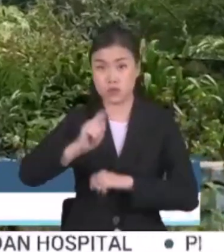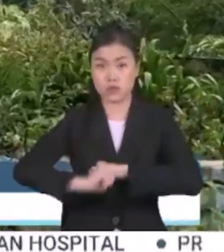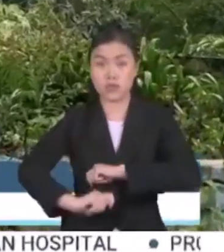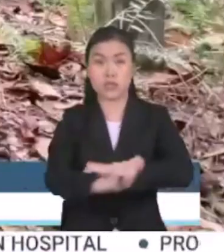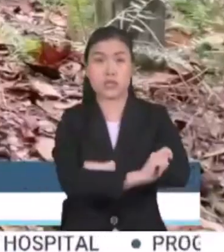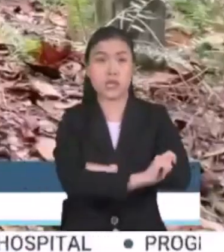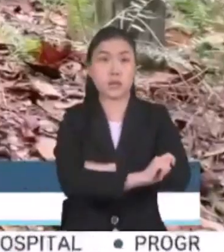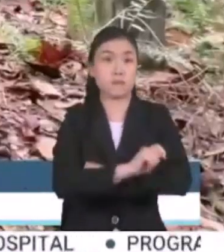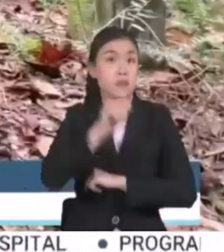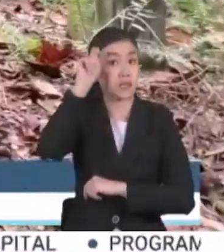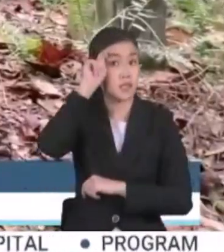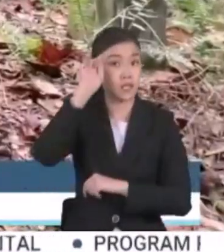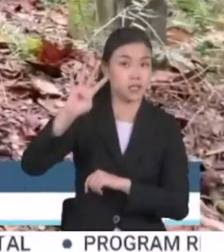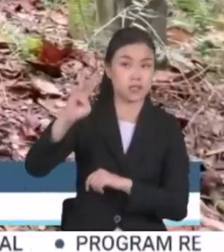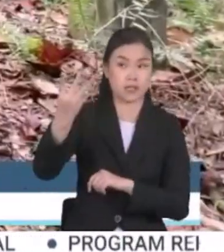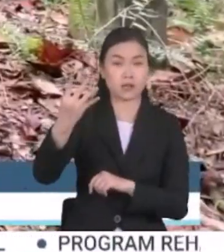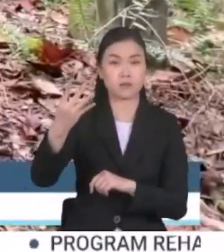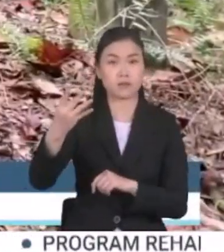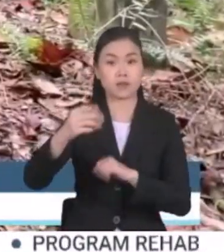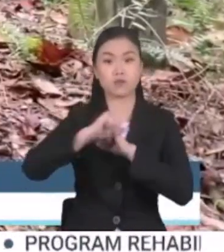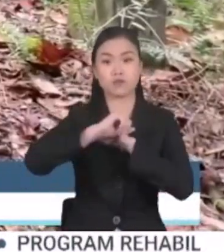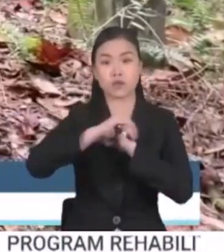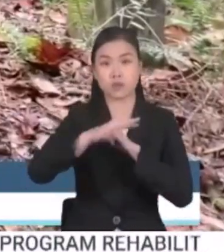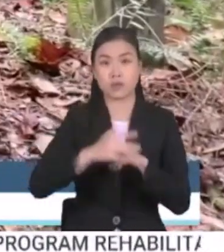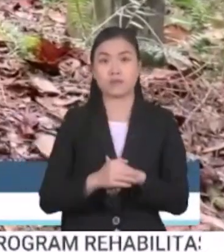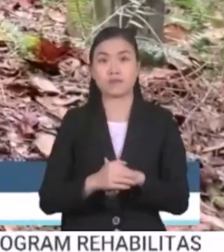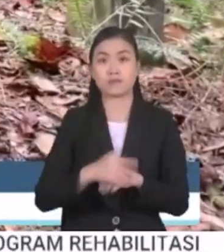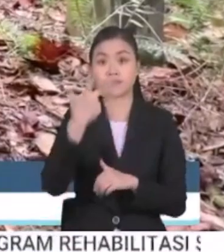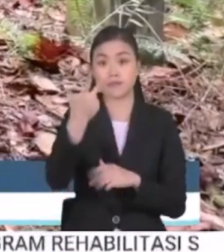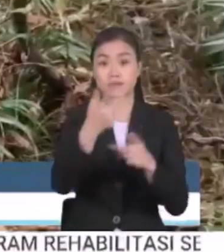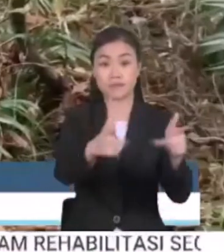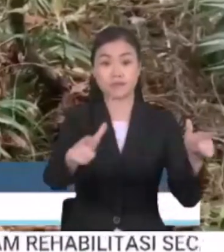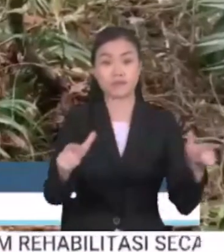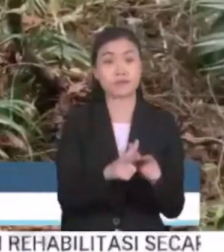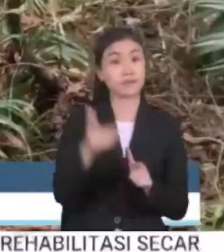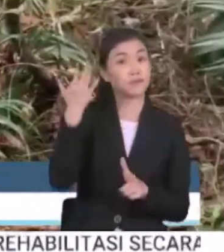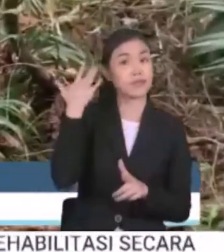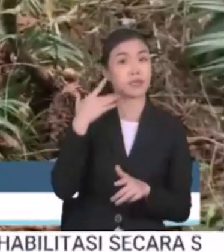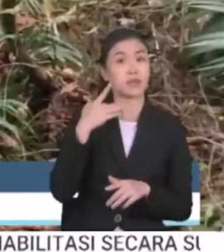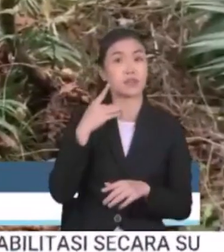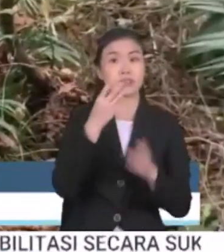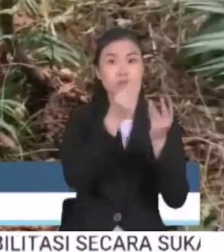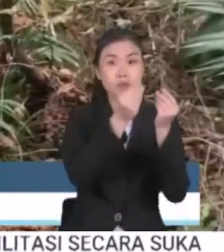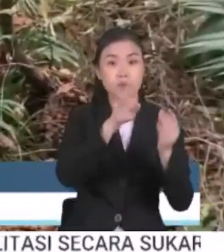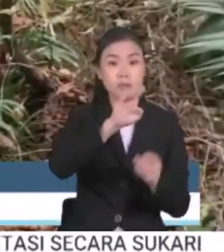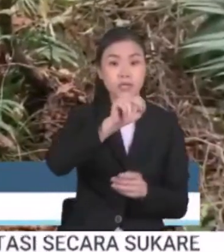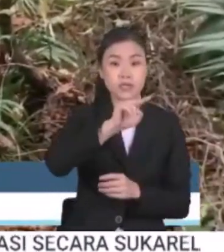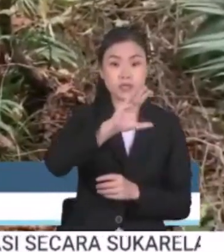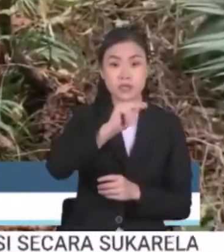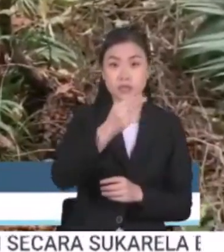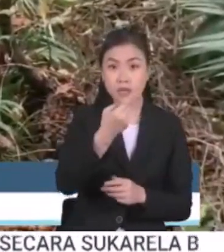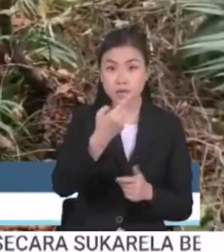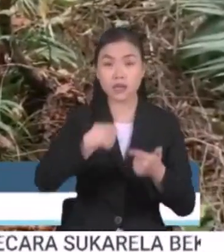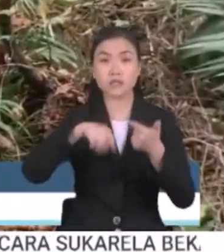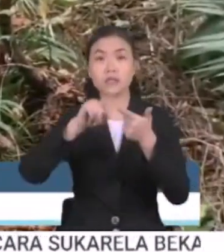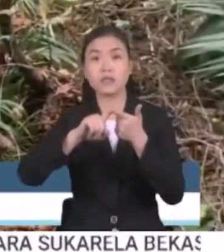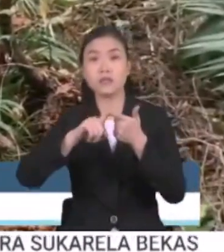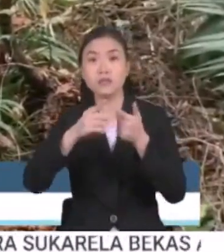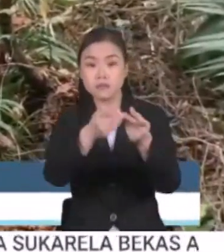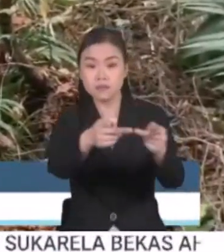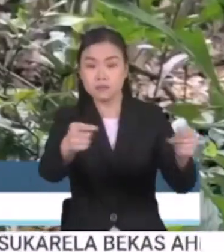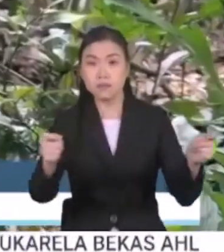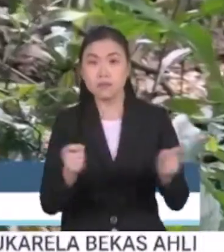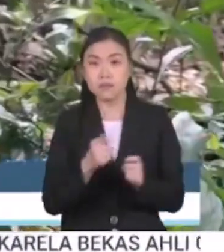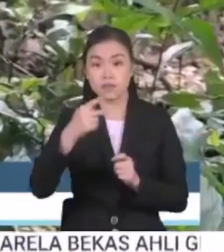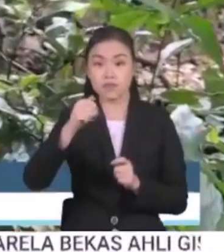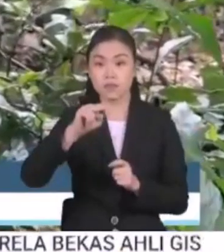Taman Negeri Terengganu keempat diwartakan. Tiga lokasi sebelum ini Taman Tanah Bencah Setiu, Tasik Kenyir